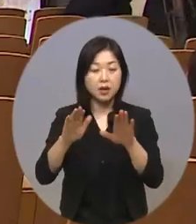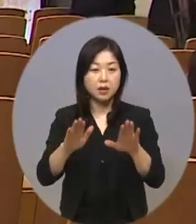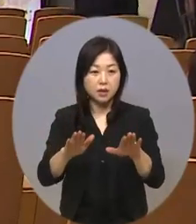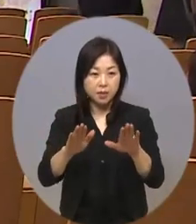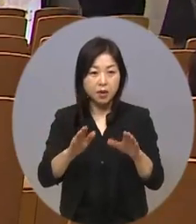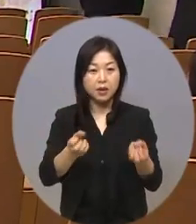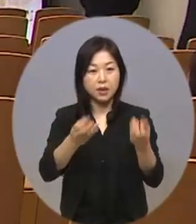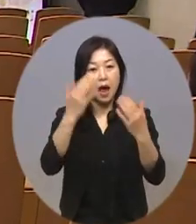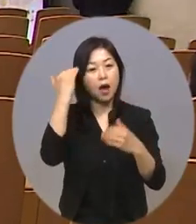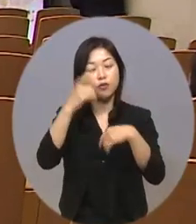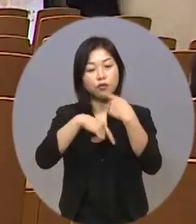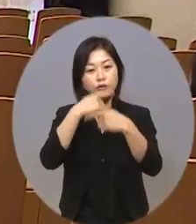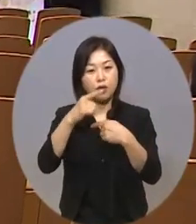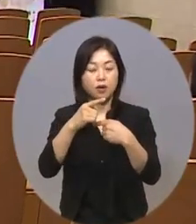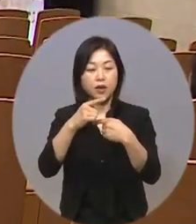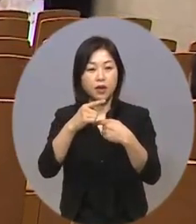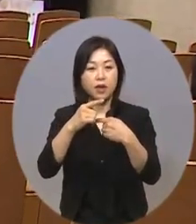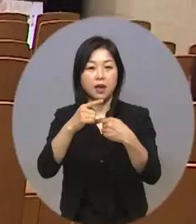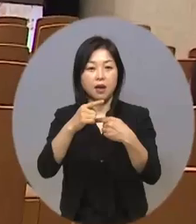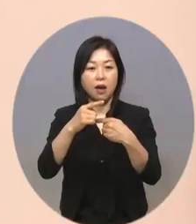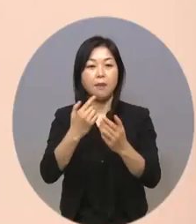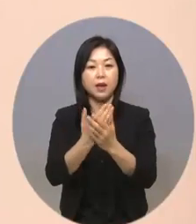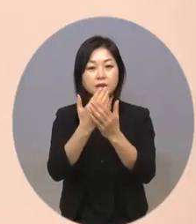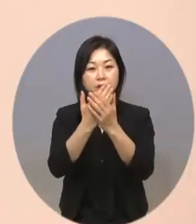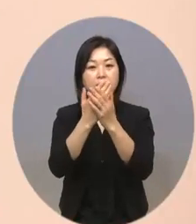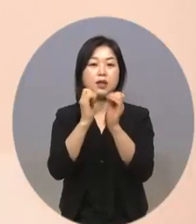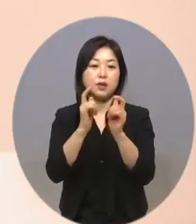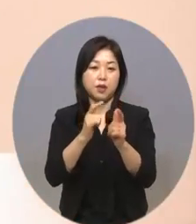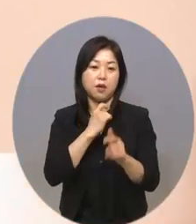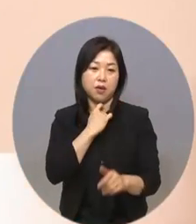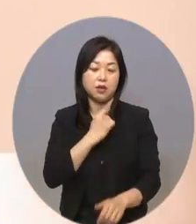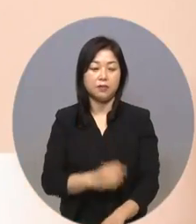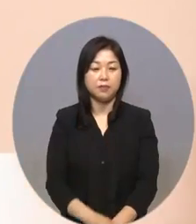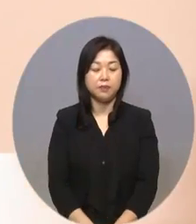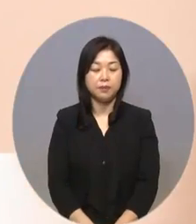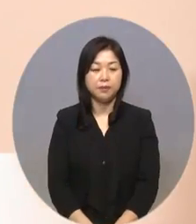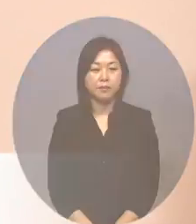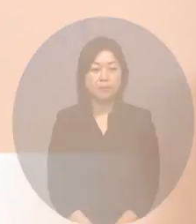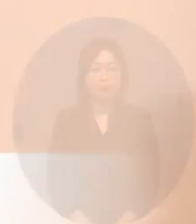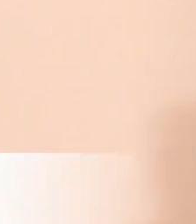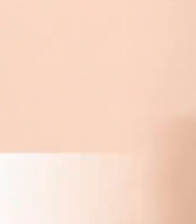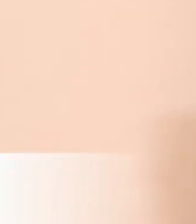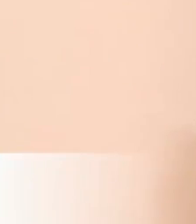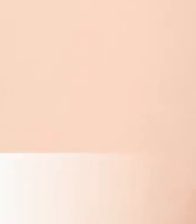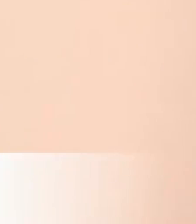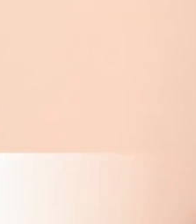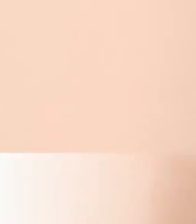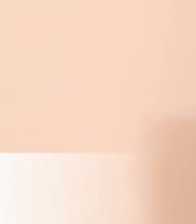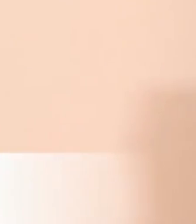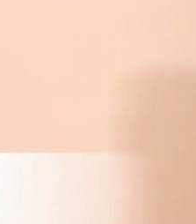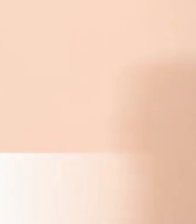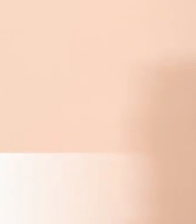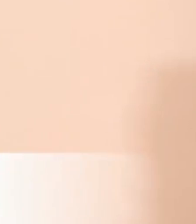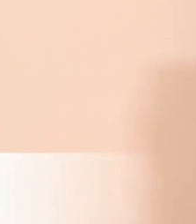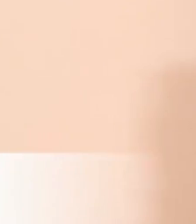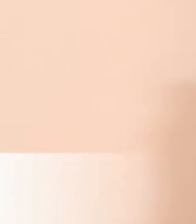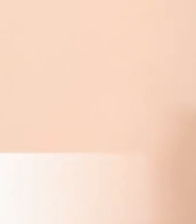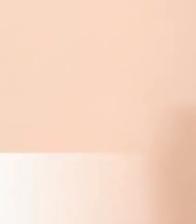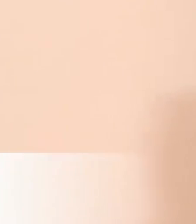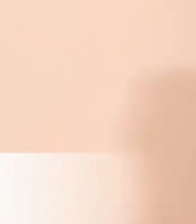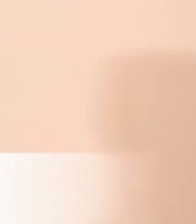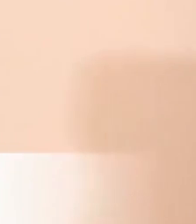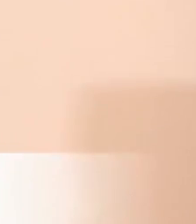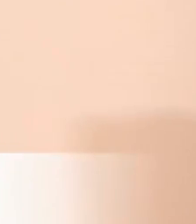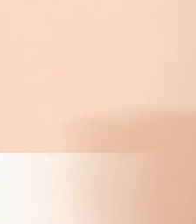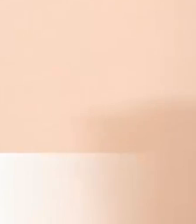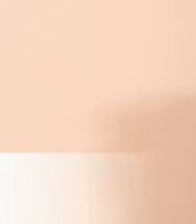되길 바란다는 소망을 전했습니다. 이제 본 행사는 한국수어의 날이라는